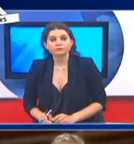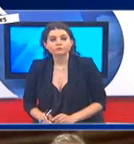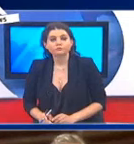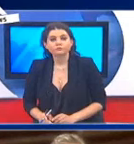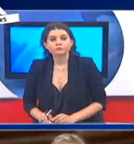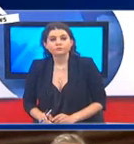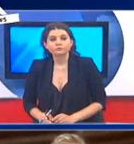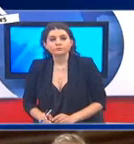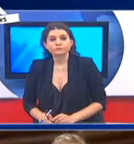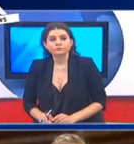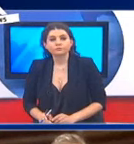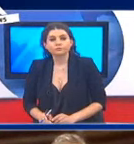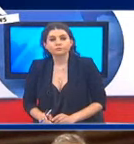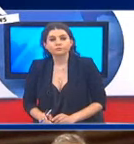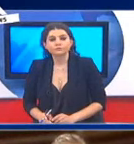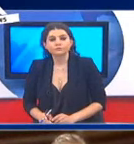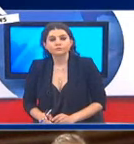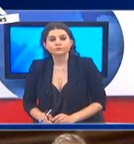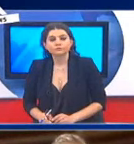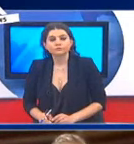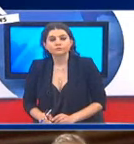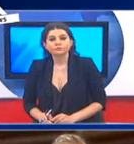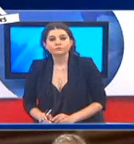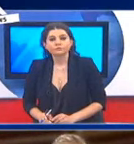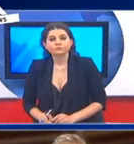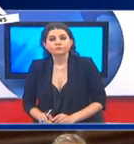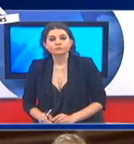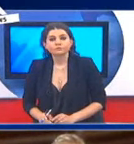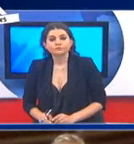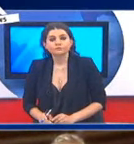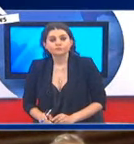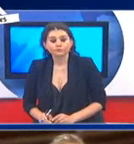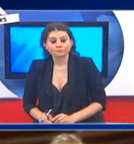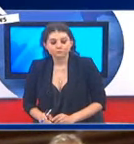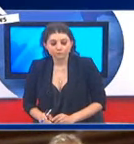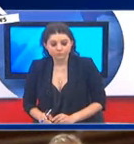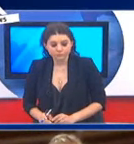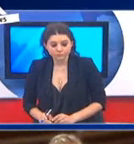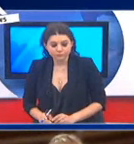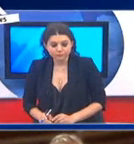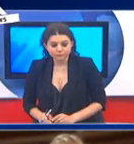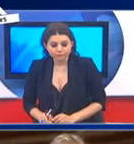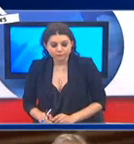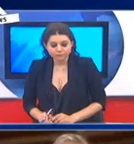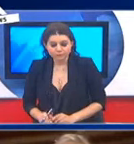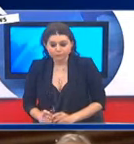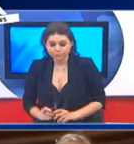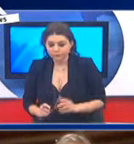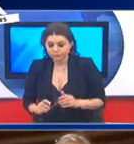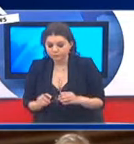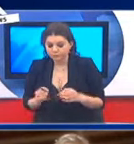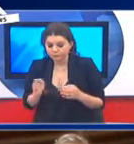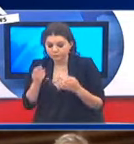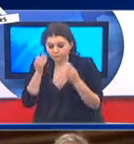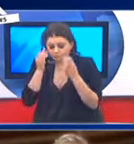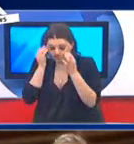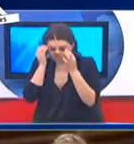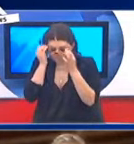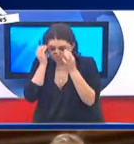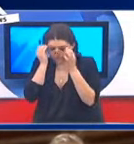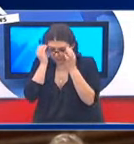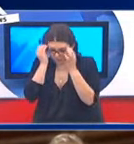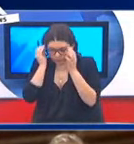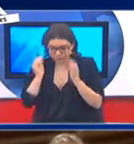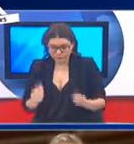Δεν έχει γίνει μικρή συζήτηση με τους ενδιαφερόμενους φορείς. Οι γονείς αντιδρούν, οι